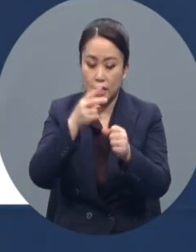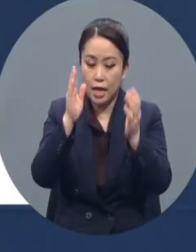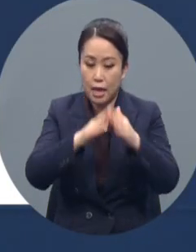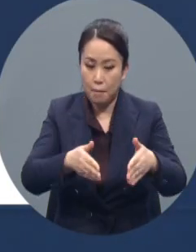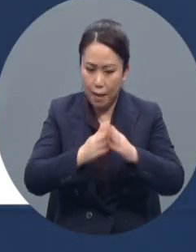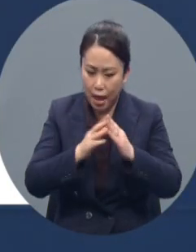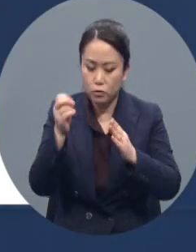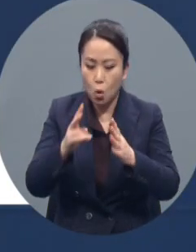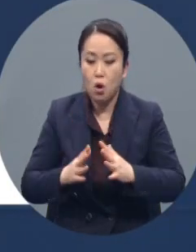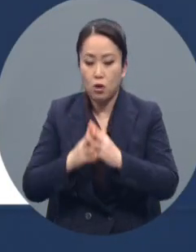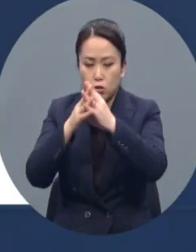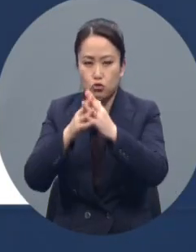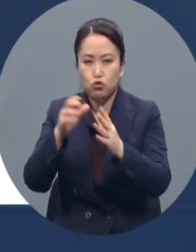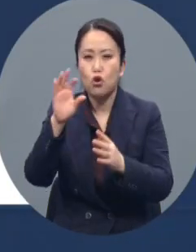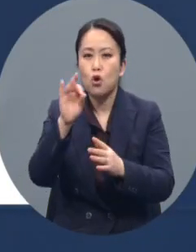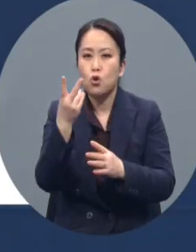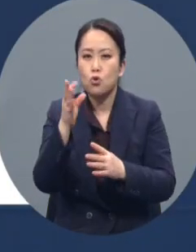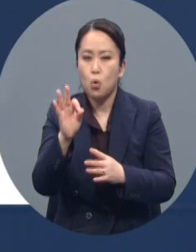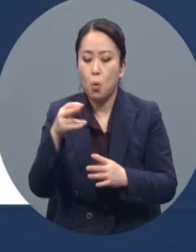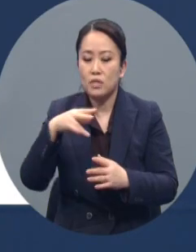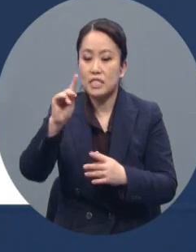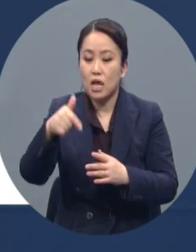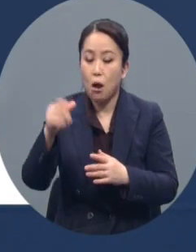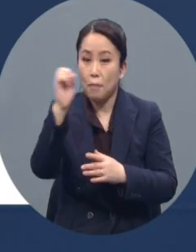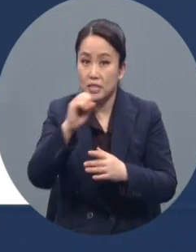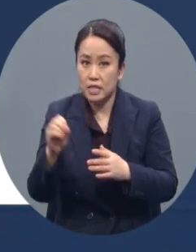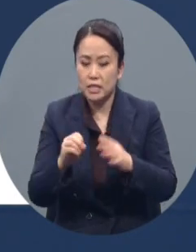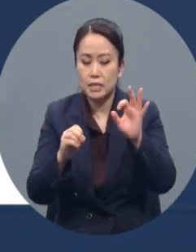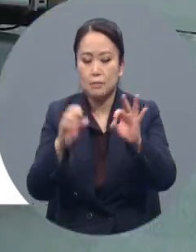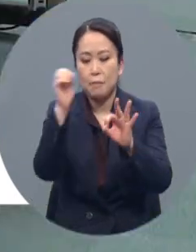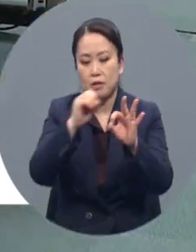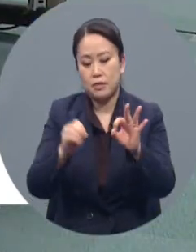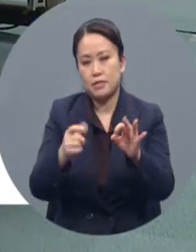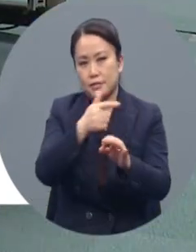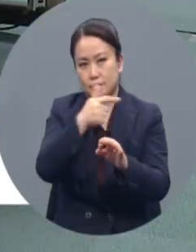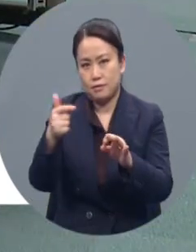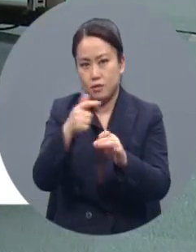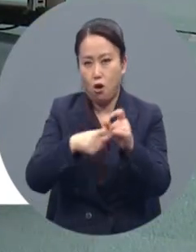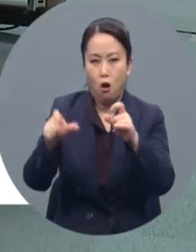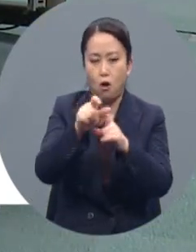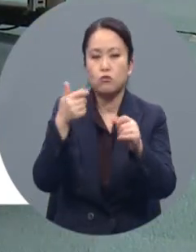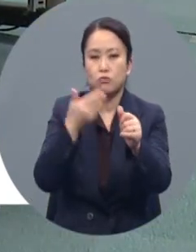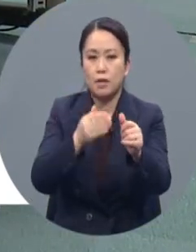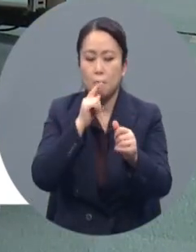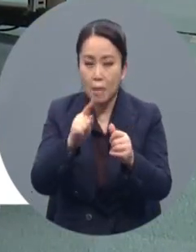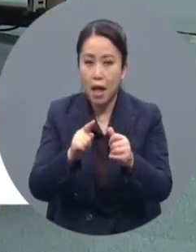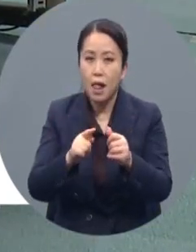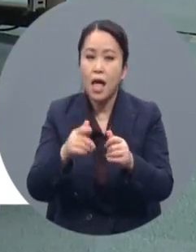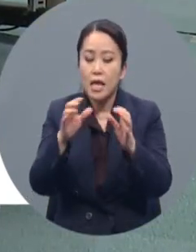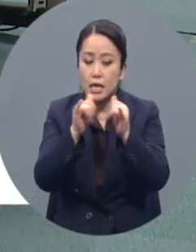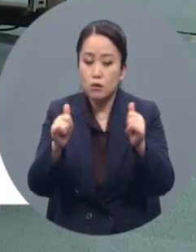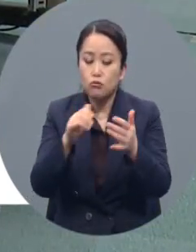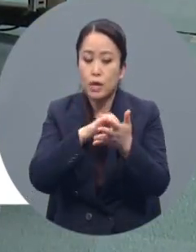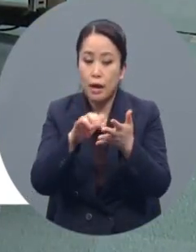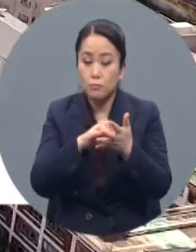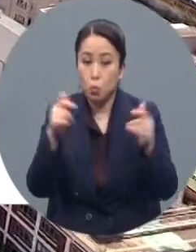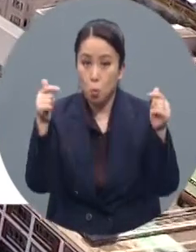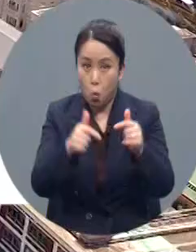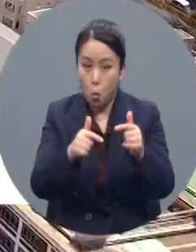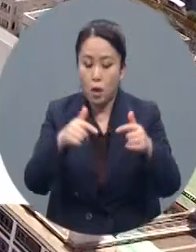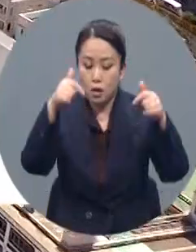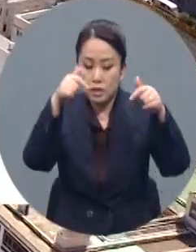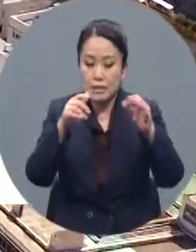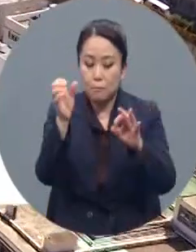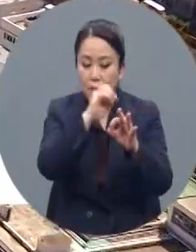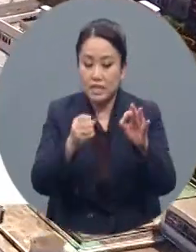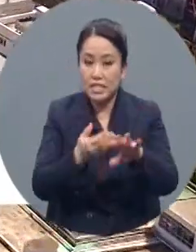10% 에 추가로 높여 주기로 했습니다 최근 10년 동안 내 평균 인구 감소 유리 10% 를 초과한 동구와